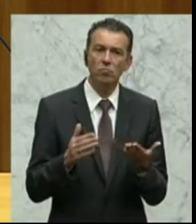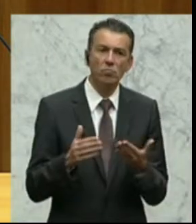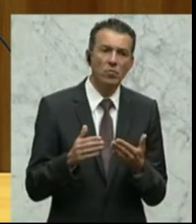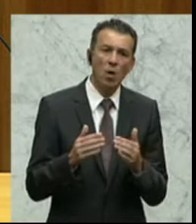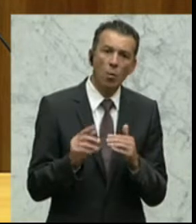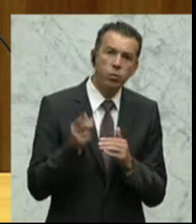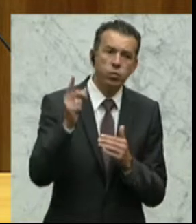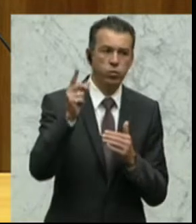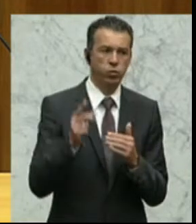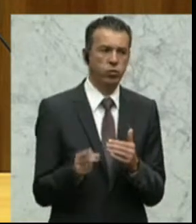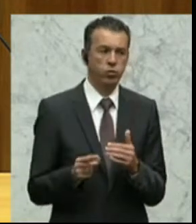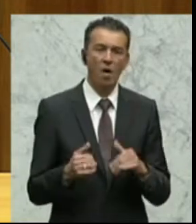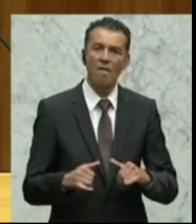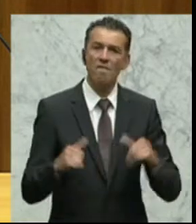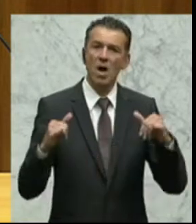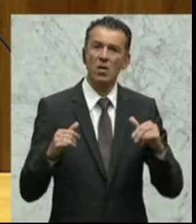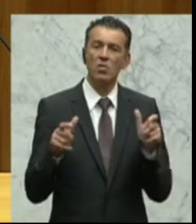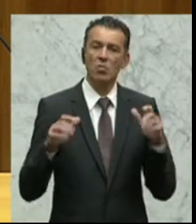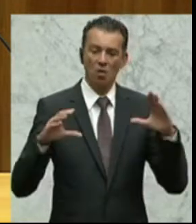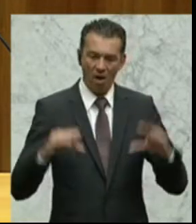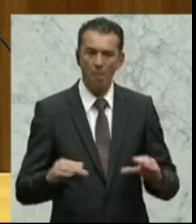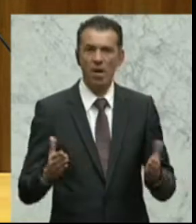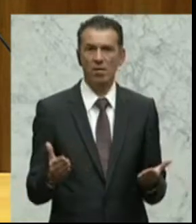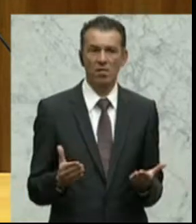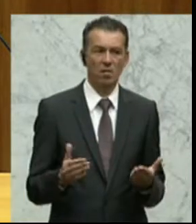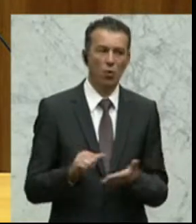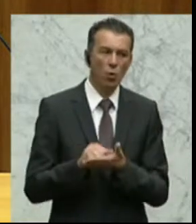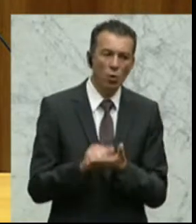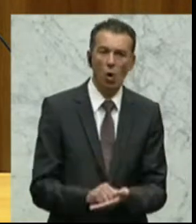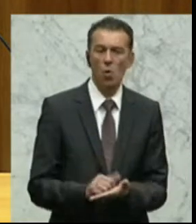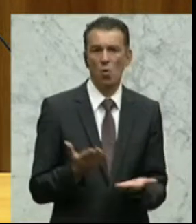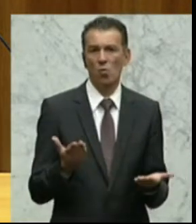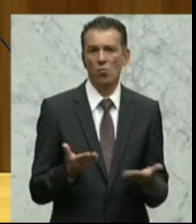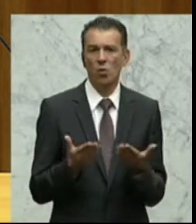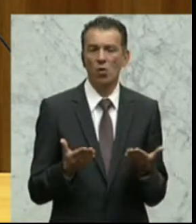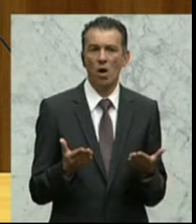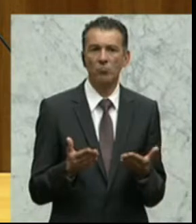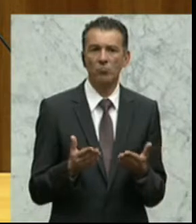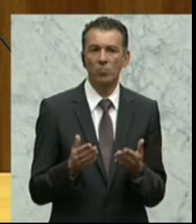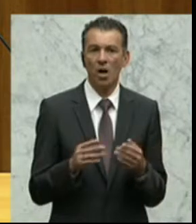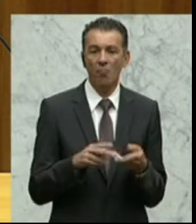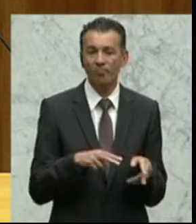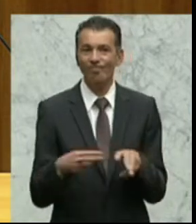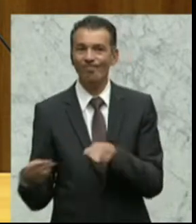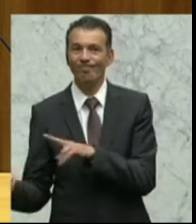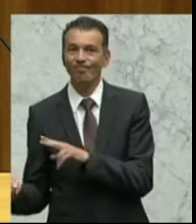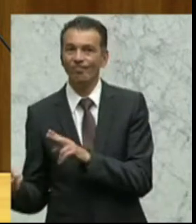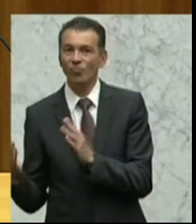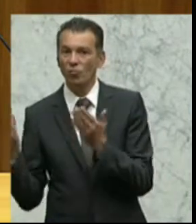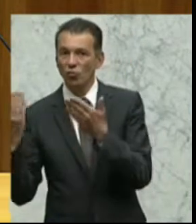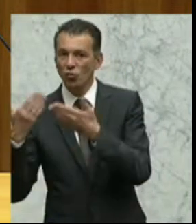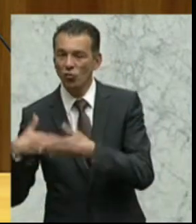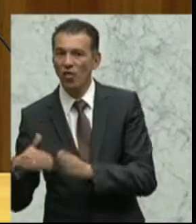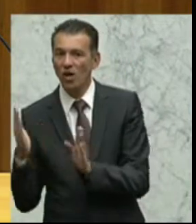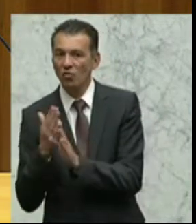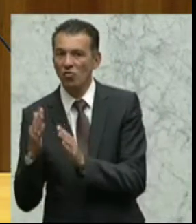massiv wachstumshemmend ist. Und der Druck oder sagen wir mal so, der Anreiz, in die Schattenwirtschaft auszuweichen, wird immer höher. Also